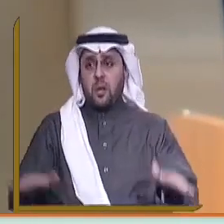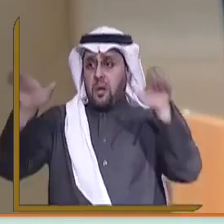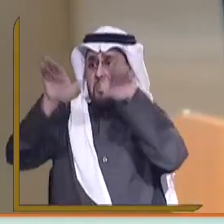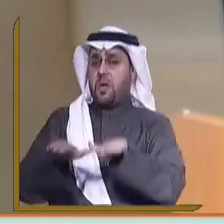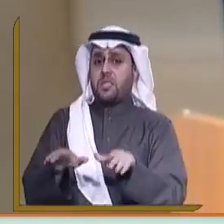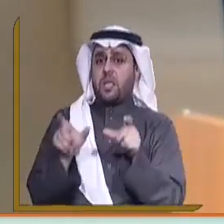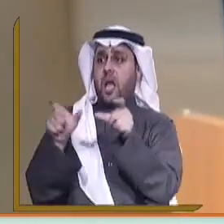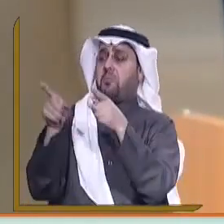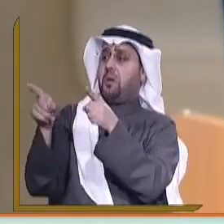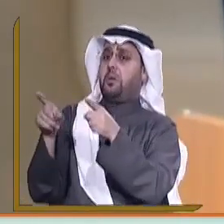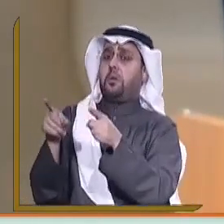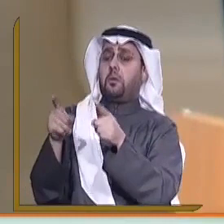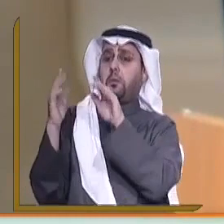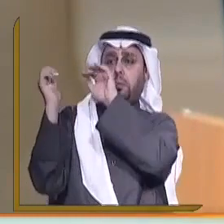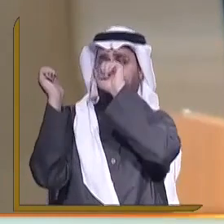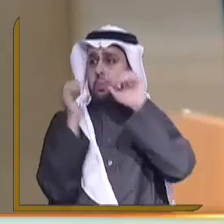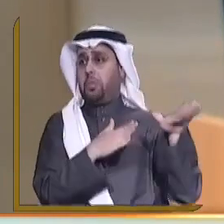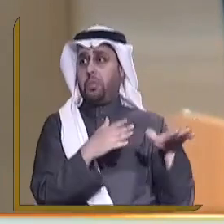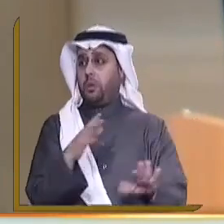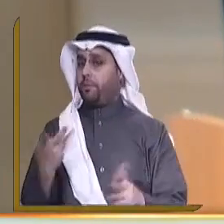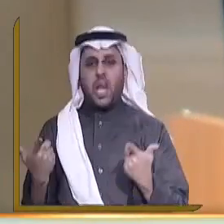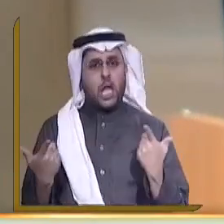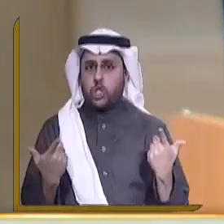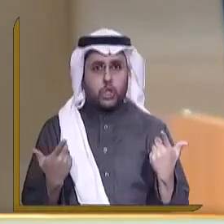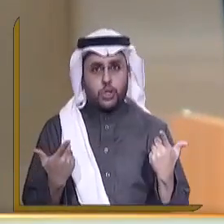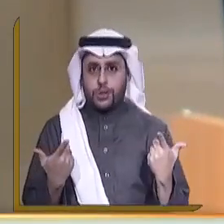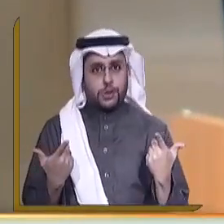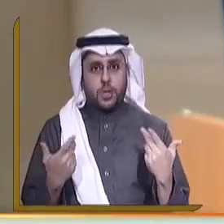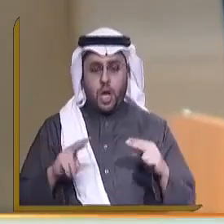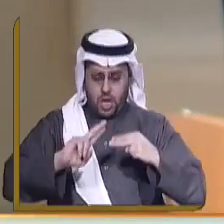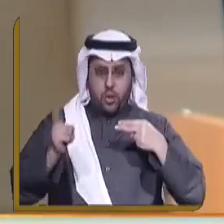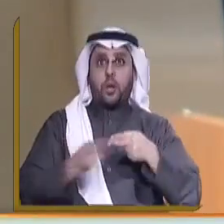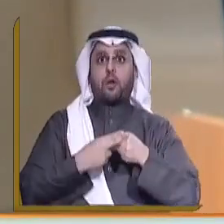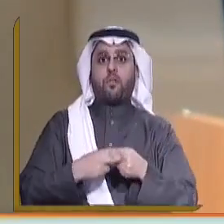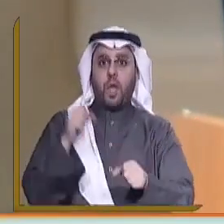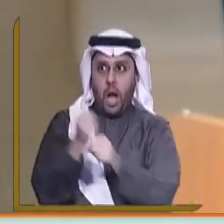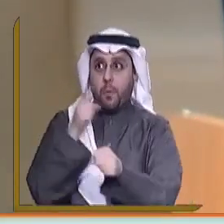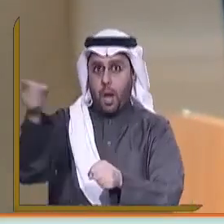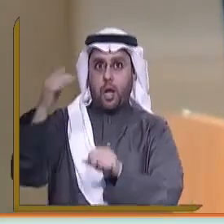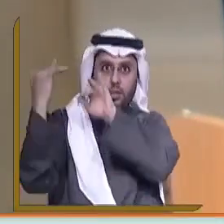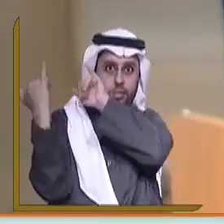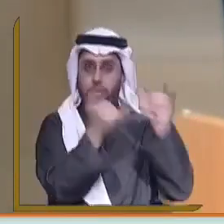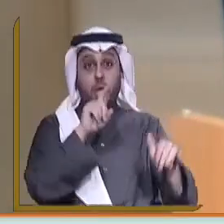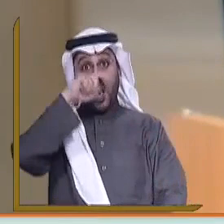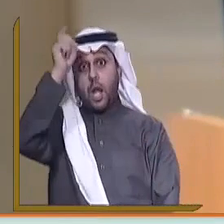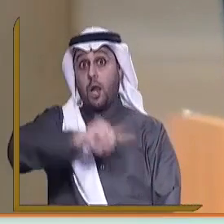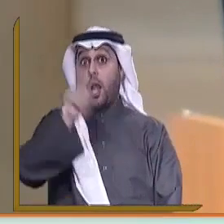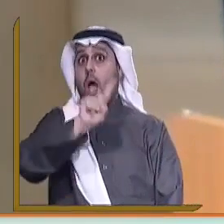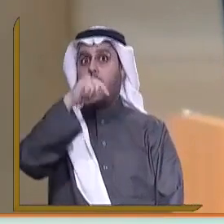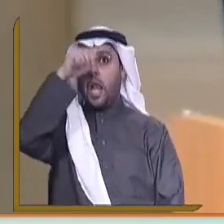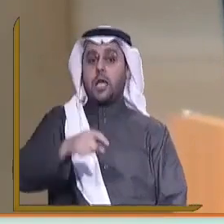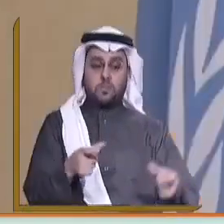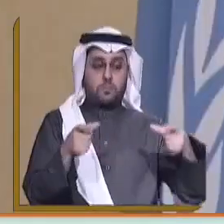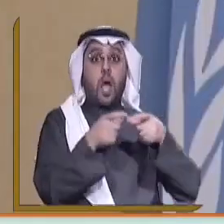يخرج من اجتماعاته دون نتيجه ان المملكه ترفض ما وضحته هذه الازمه الم ازدواجيه من المعايير وانتقائي